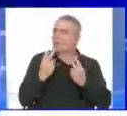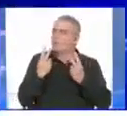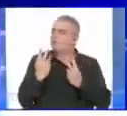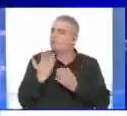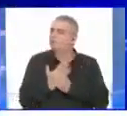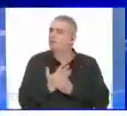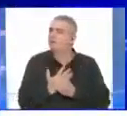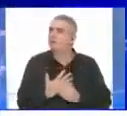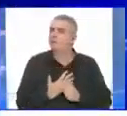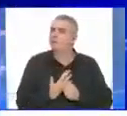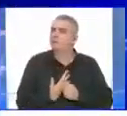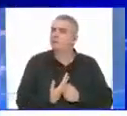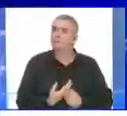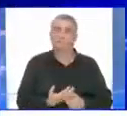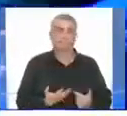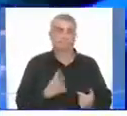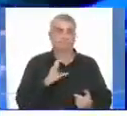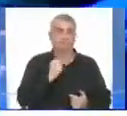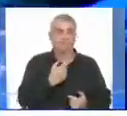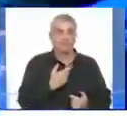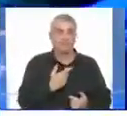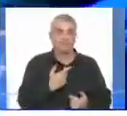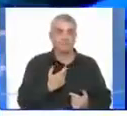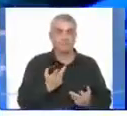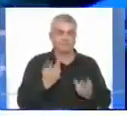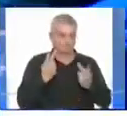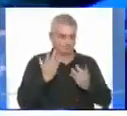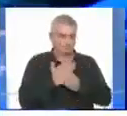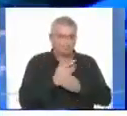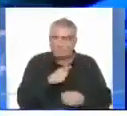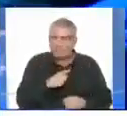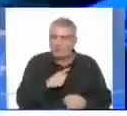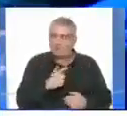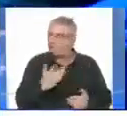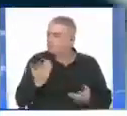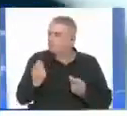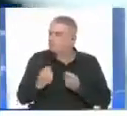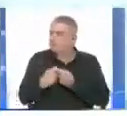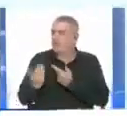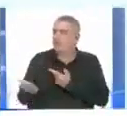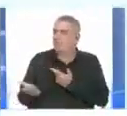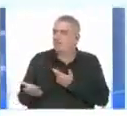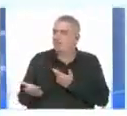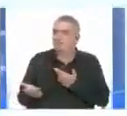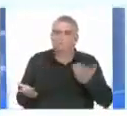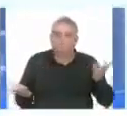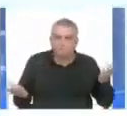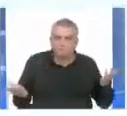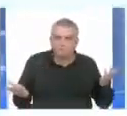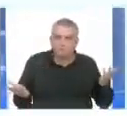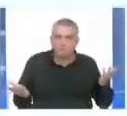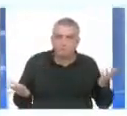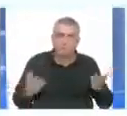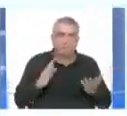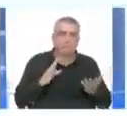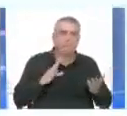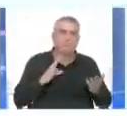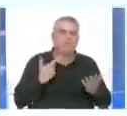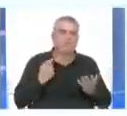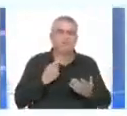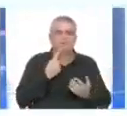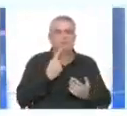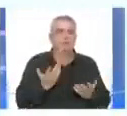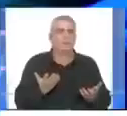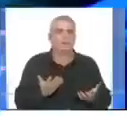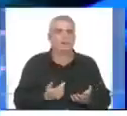לתיק סיפור כזה? כי אם... איזה חשוב? לתיק 1000? כן, מה זה רלוונטי לצורך העניין? מה בעצם זה